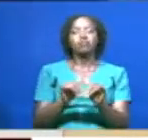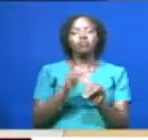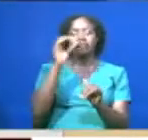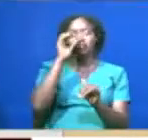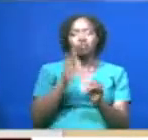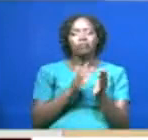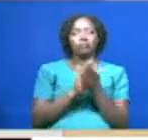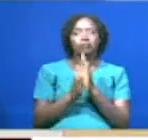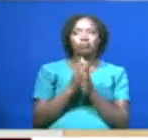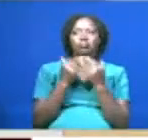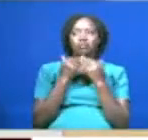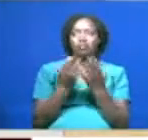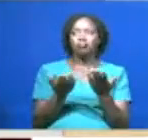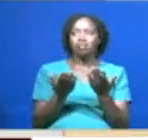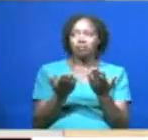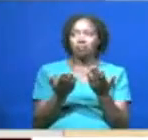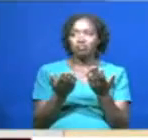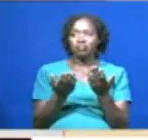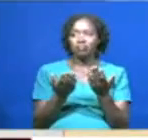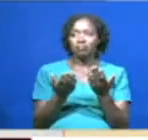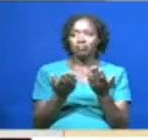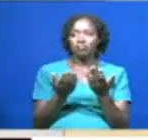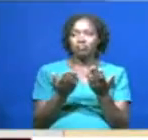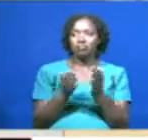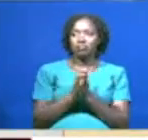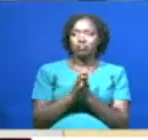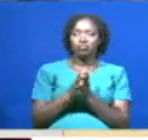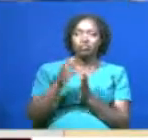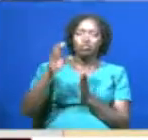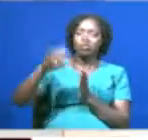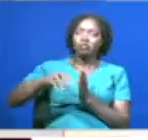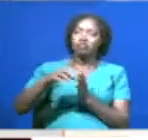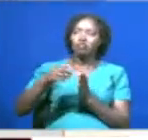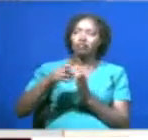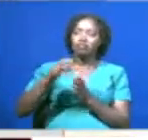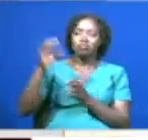customer client. Kariza mazatu sinatuletea customer kutoka Nairobi sahi hatuwapati.